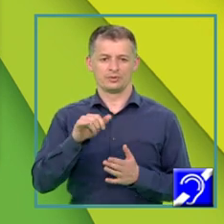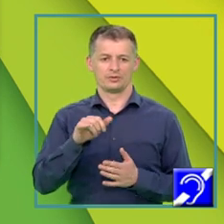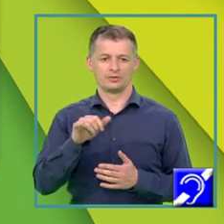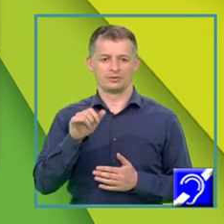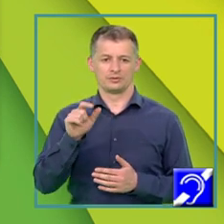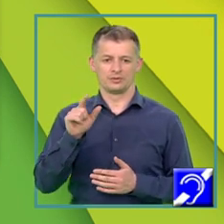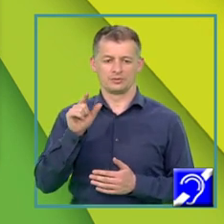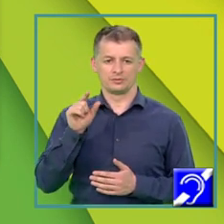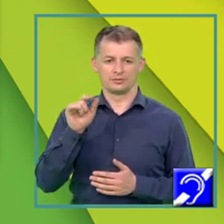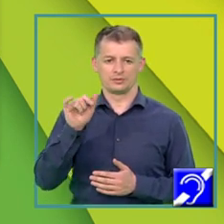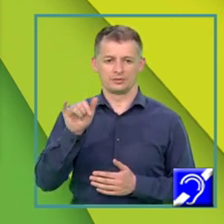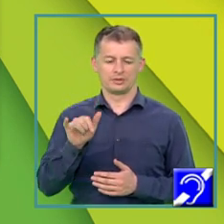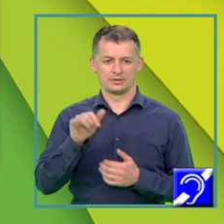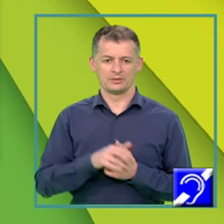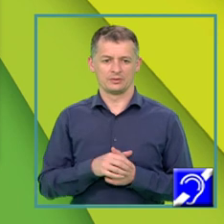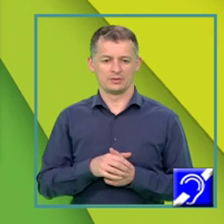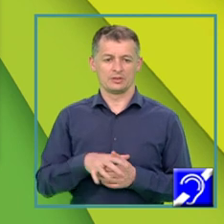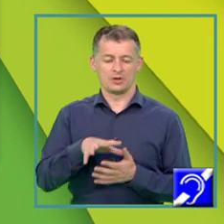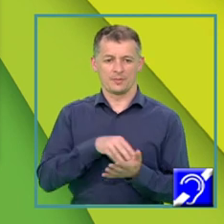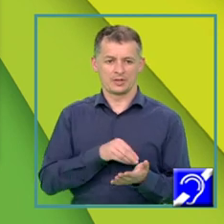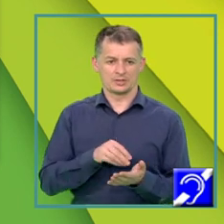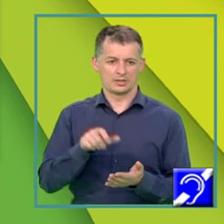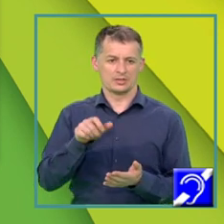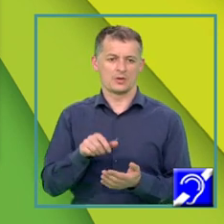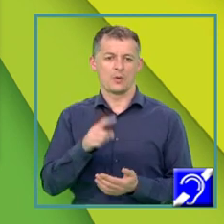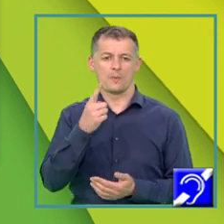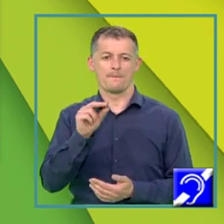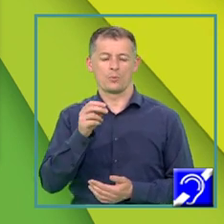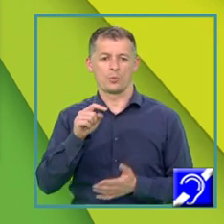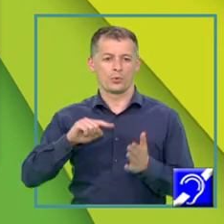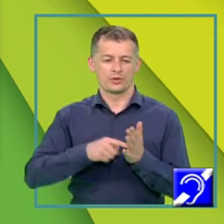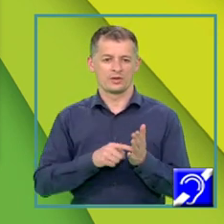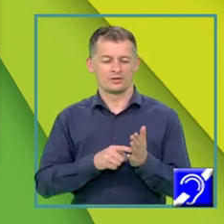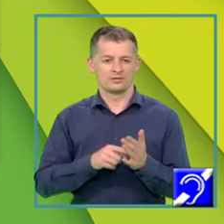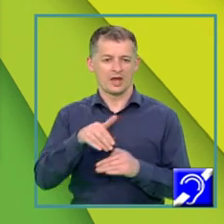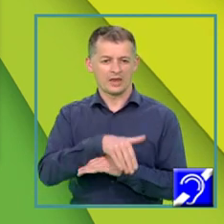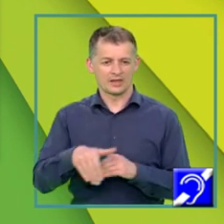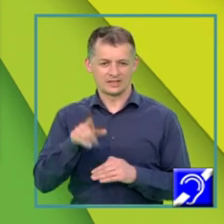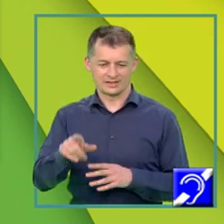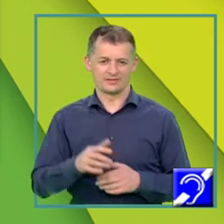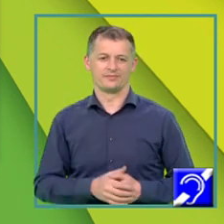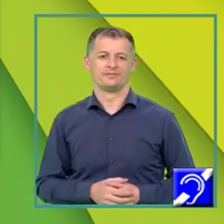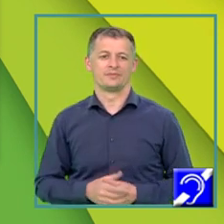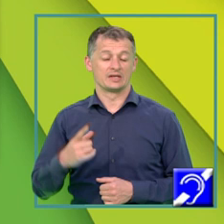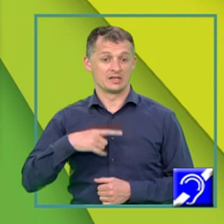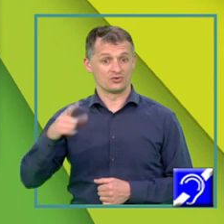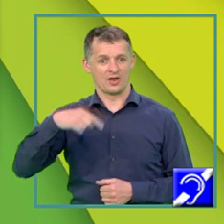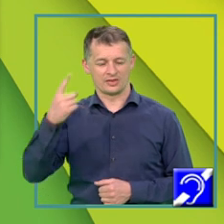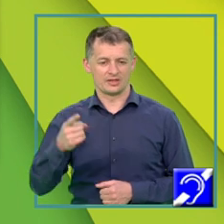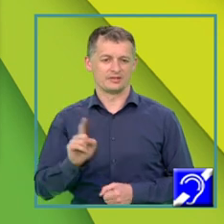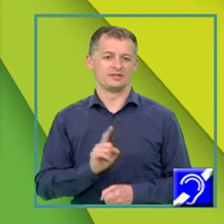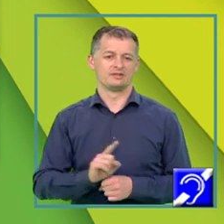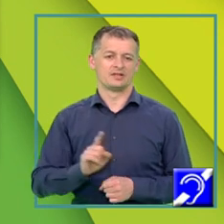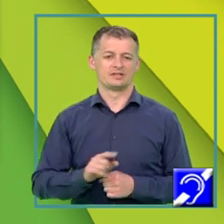un pointer adresa destinației există și o altă funcție cu un parametru în plus funcția